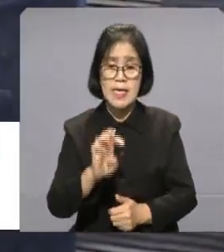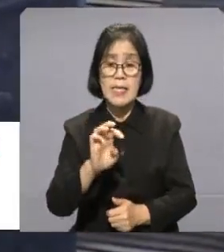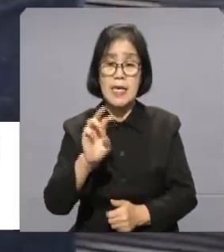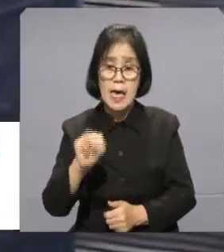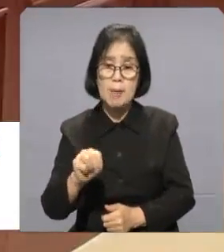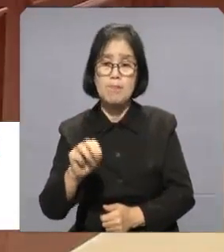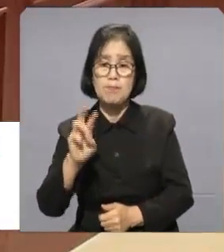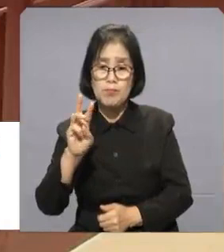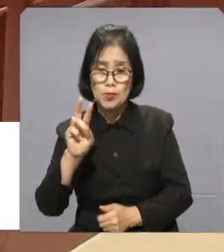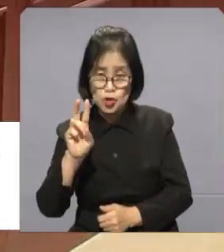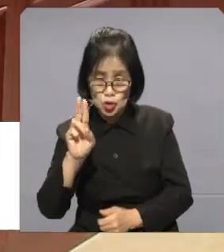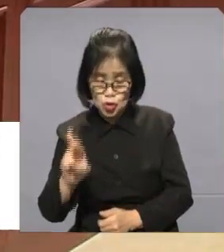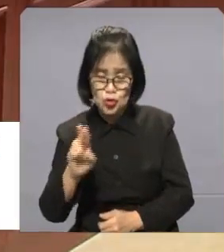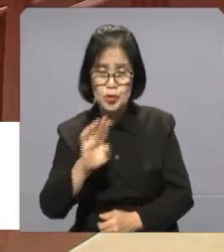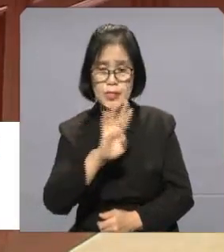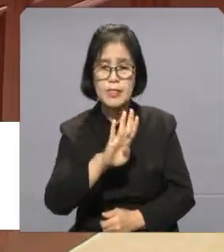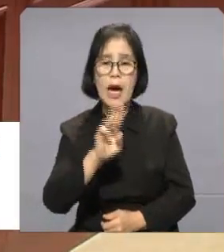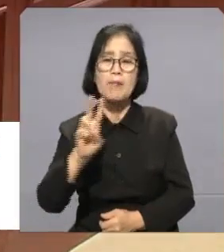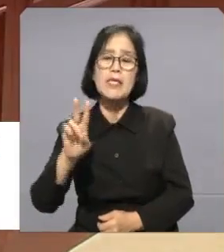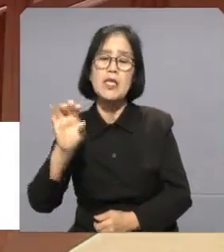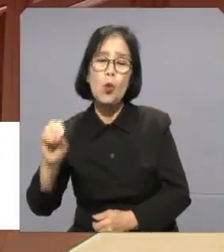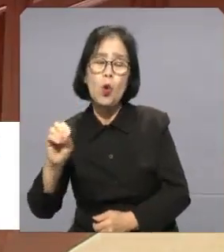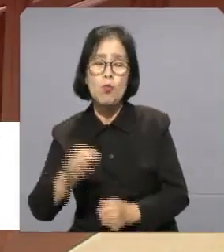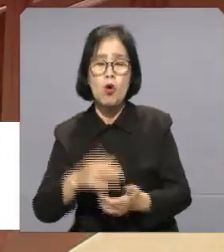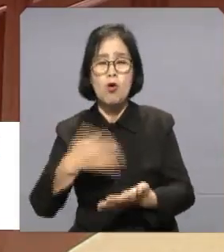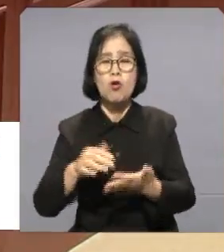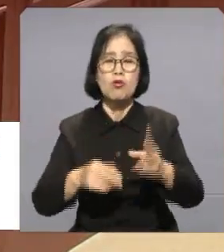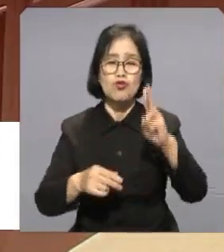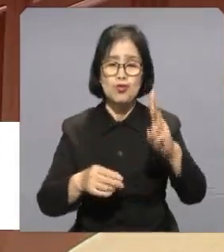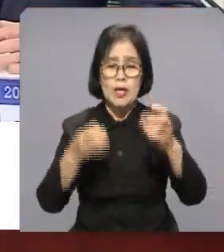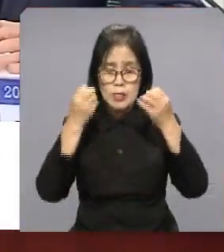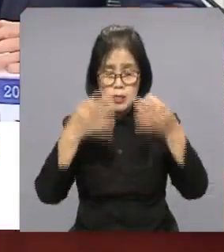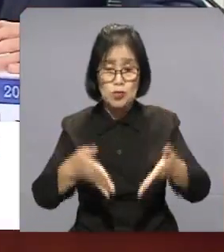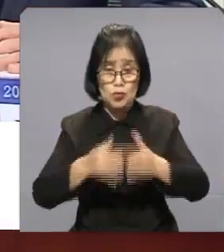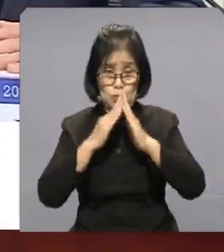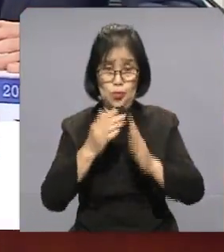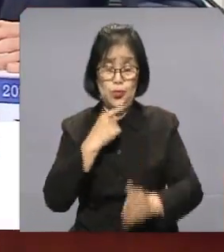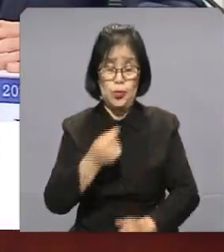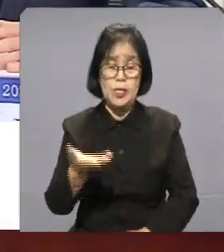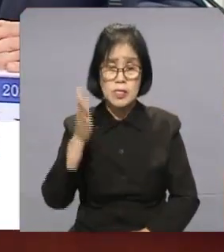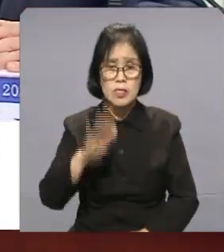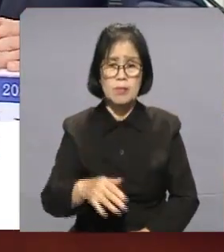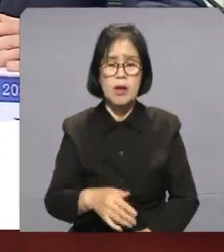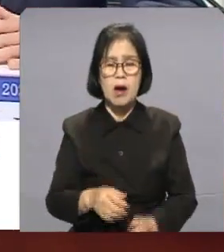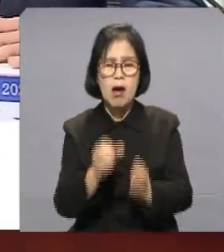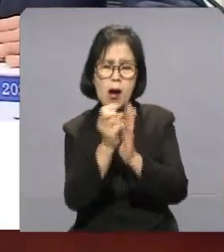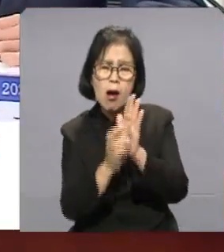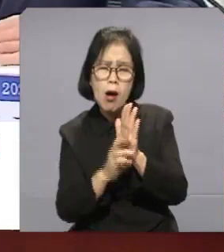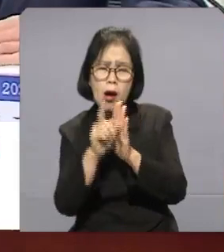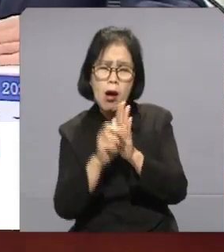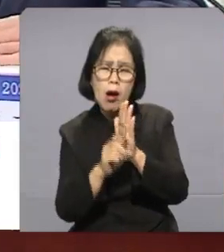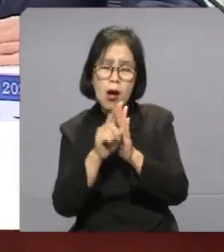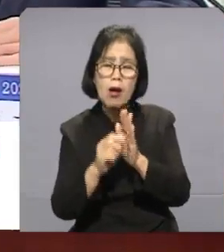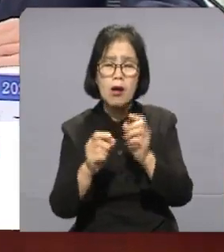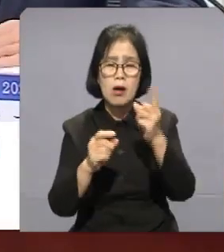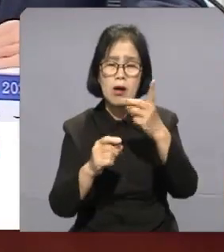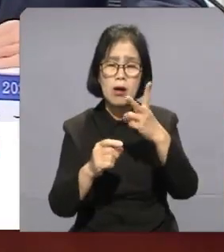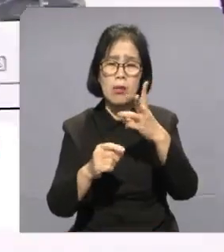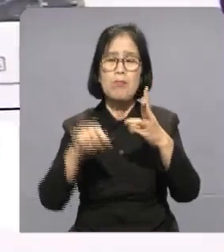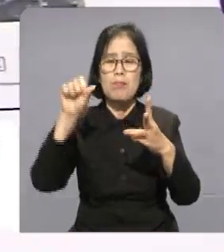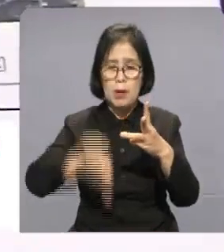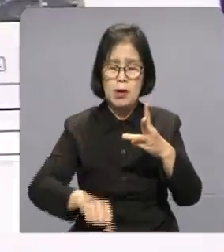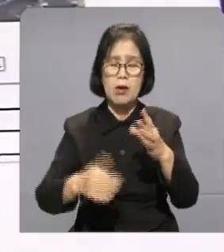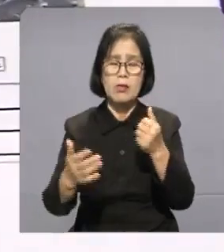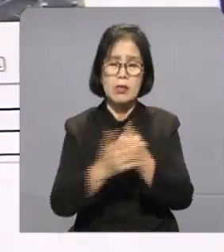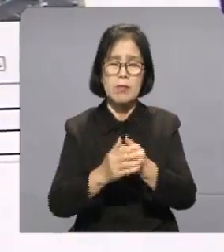EMU 320을 2편성, 그러니까 두 대를 신규 도입하려 했지만 입찰이 세 차례 무산되면서